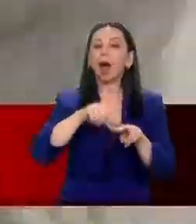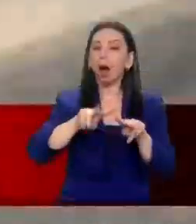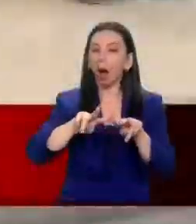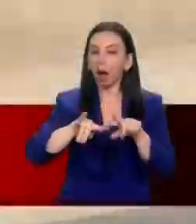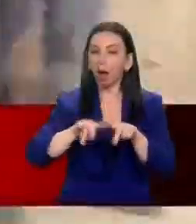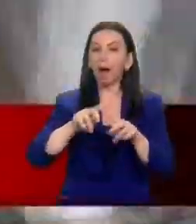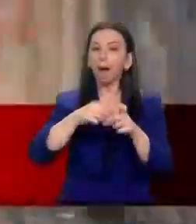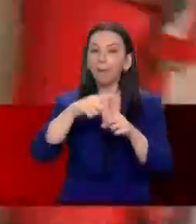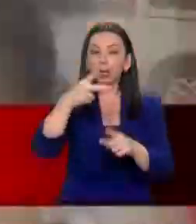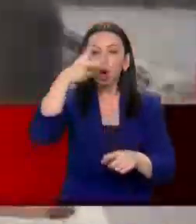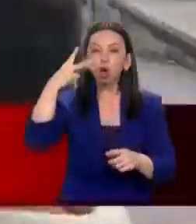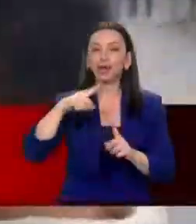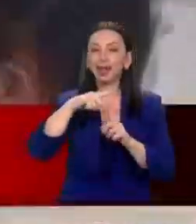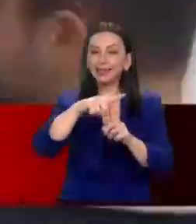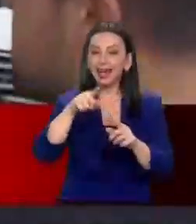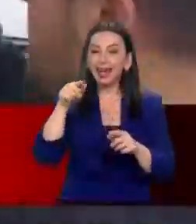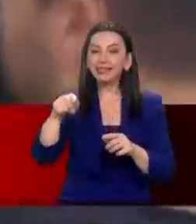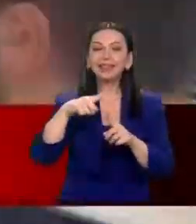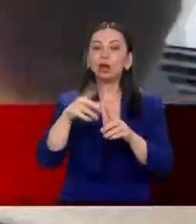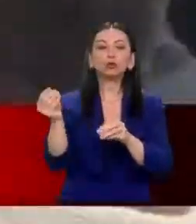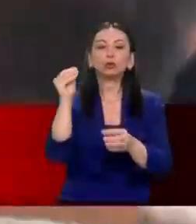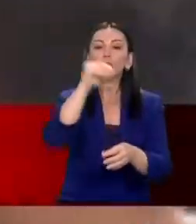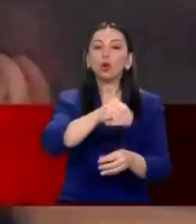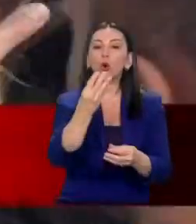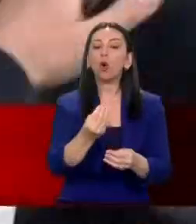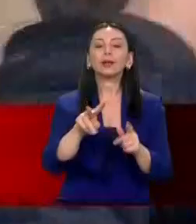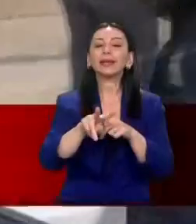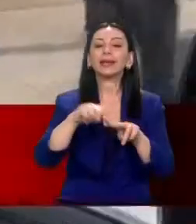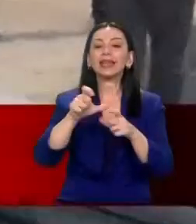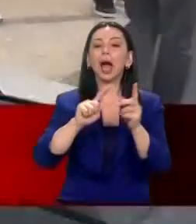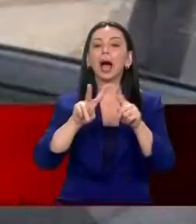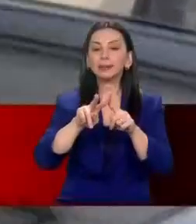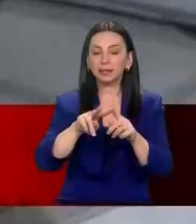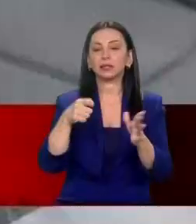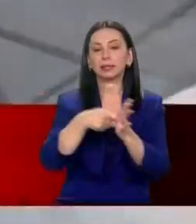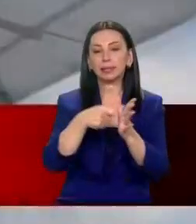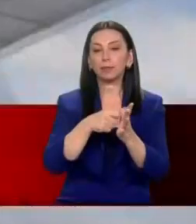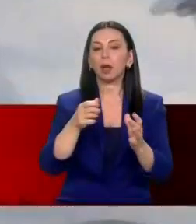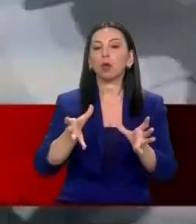korsan taksiyle teröristleri Taksim'e taşıyan Yasir adlı örgüt üyeleri de var.